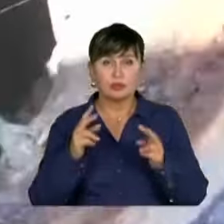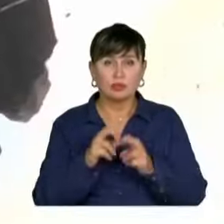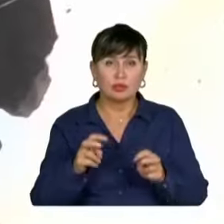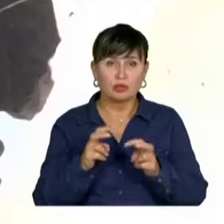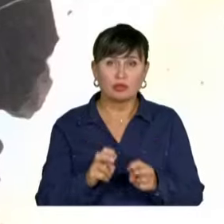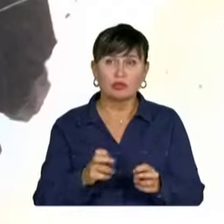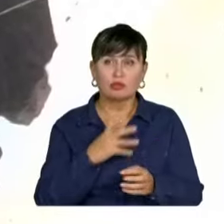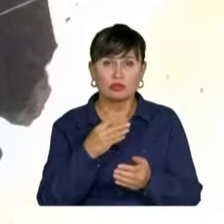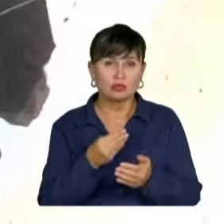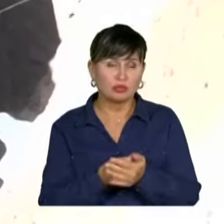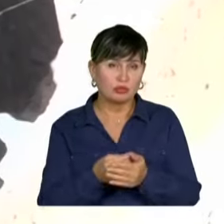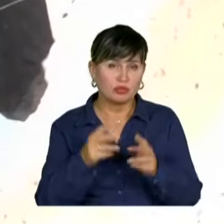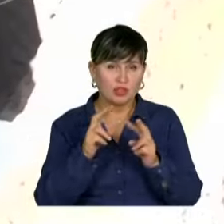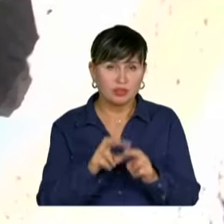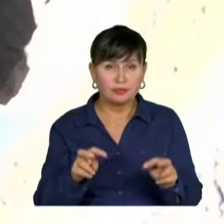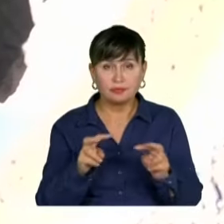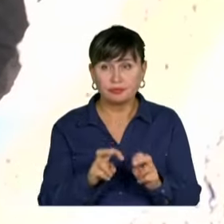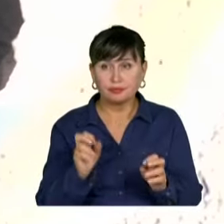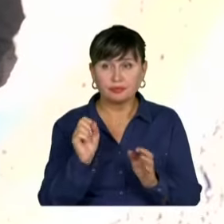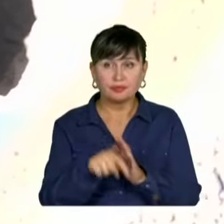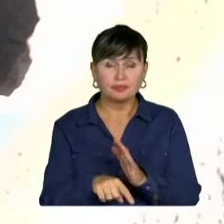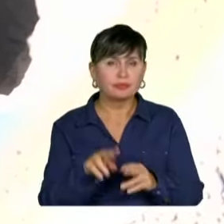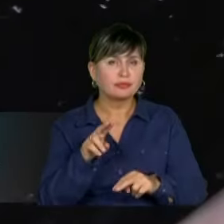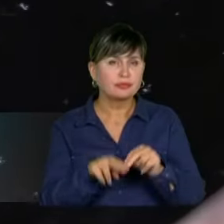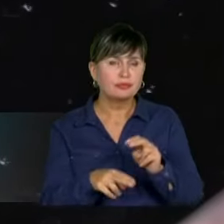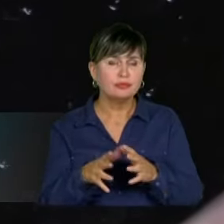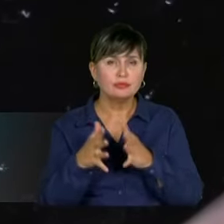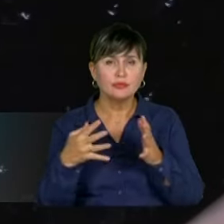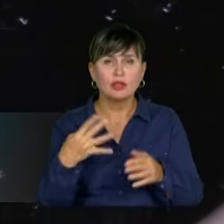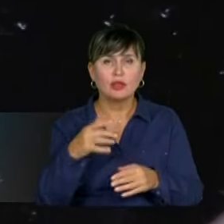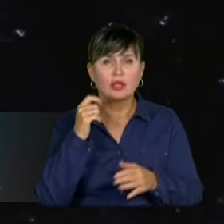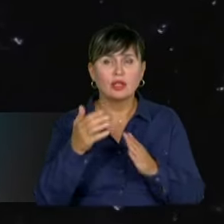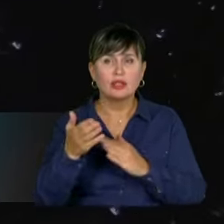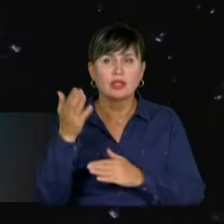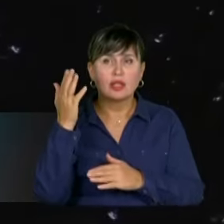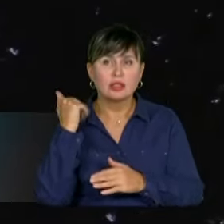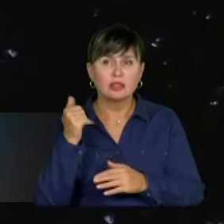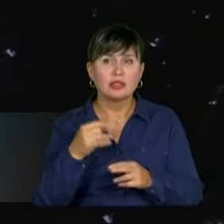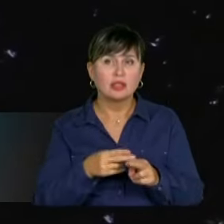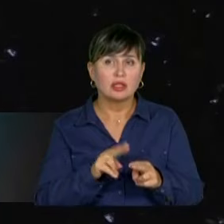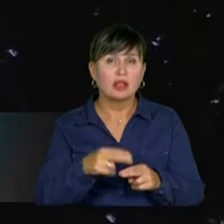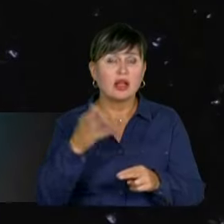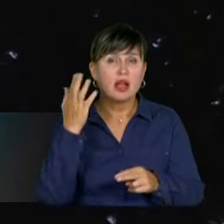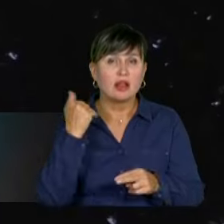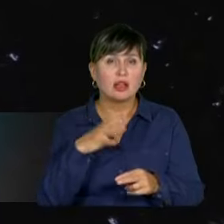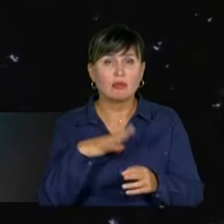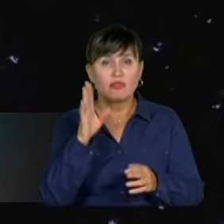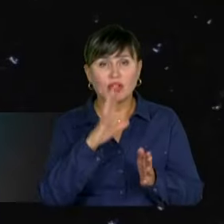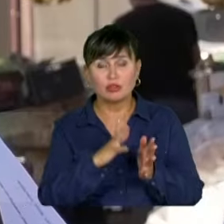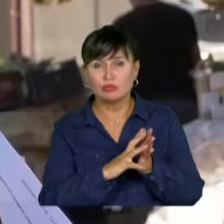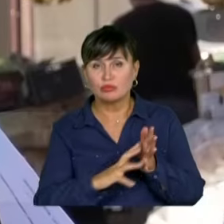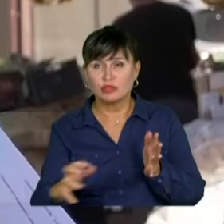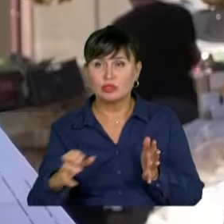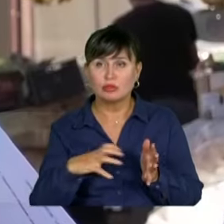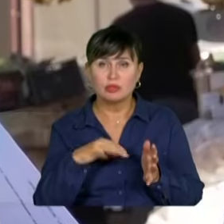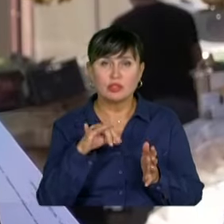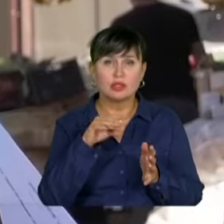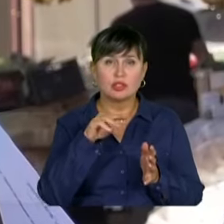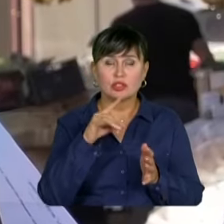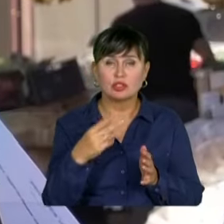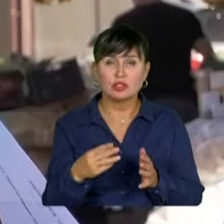доказали наличие заброшенной дренажной системы, построенной более 40 лет назад. Именно она когда-то отводила грунтовую воду в Иртыш, говорят